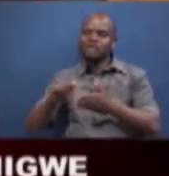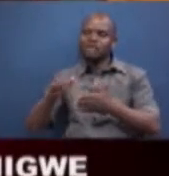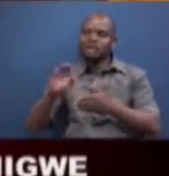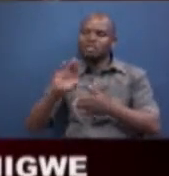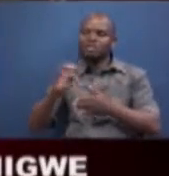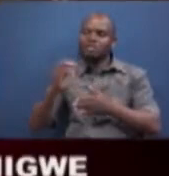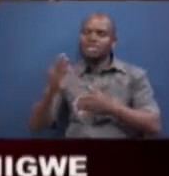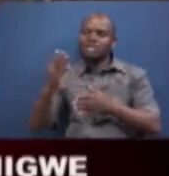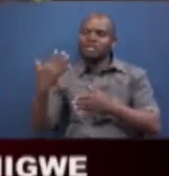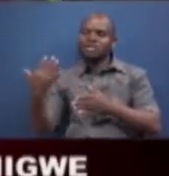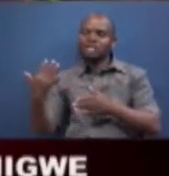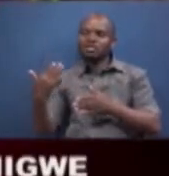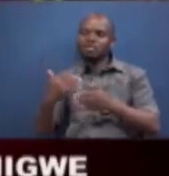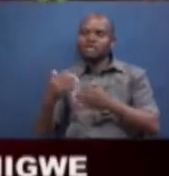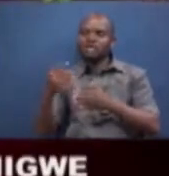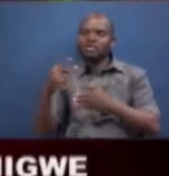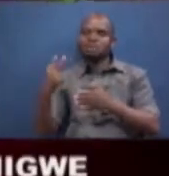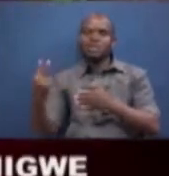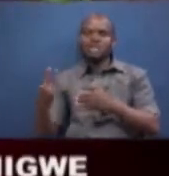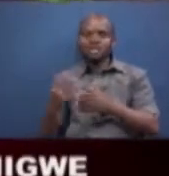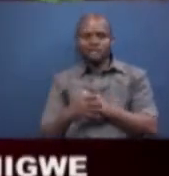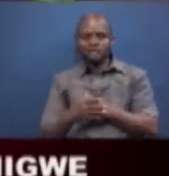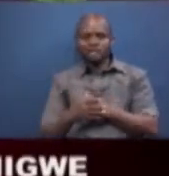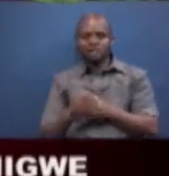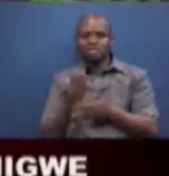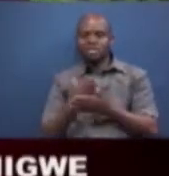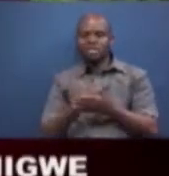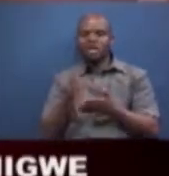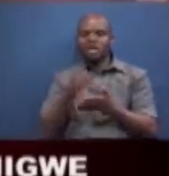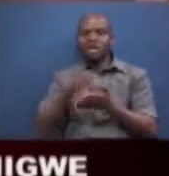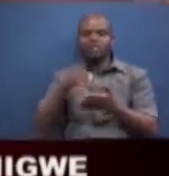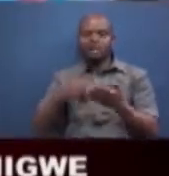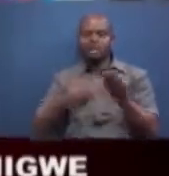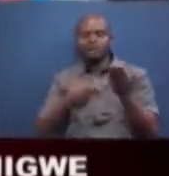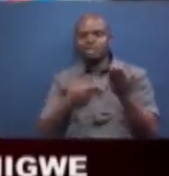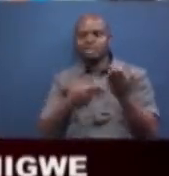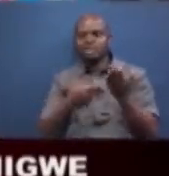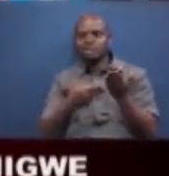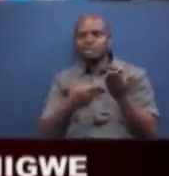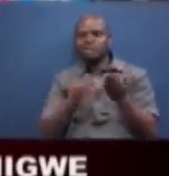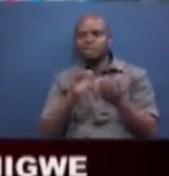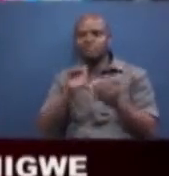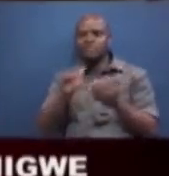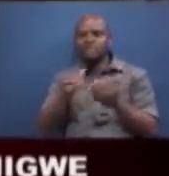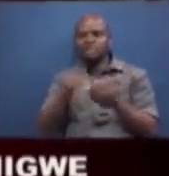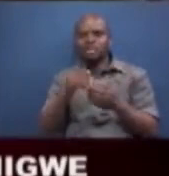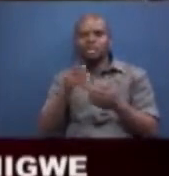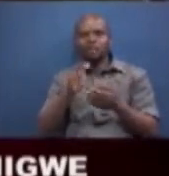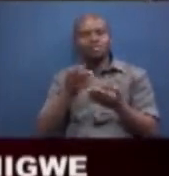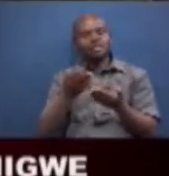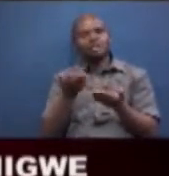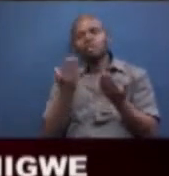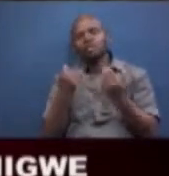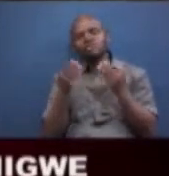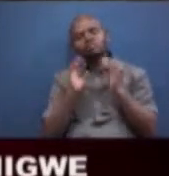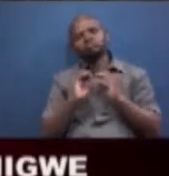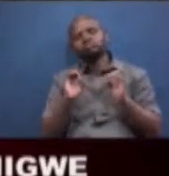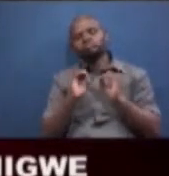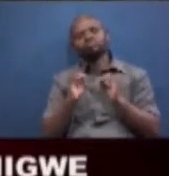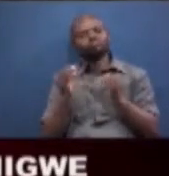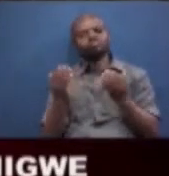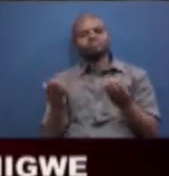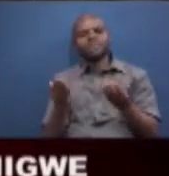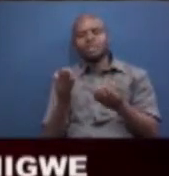shilingi 1045 hadi 200,000 kwa ajili ya gharama za matibabu na usafiri, na wasio na uwezo kutumia wakunga wa